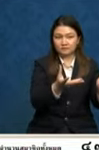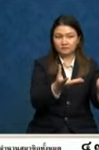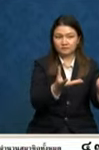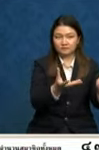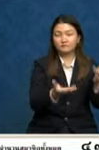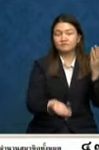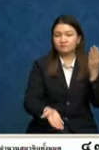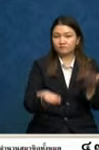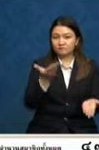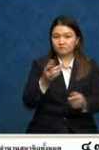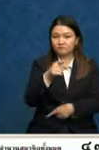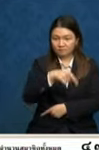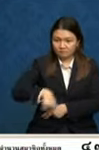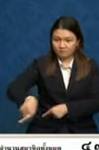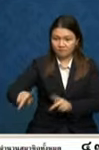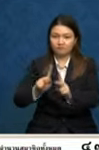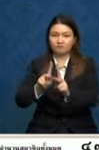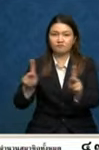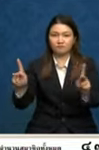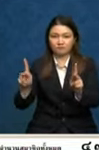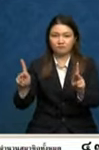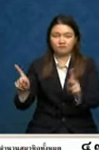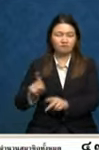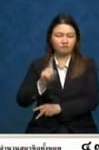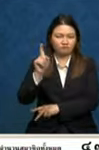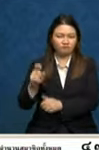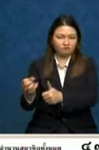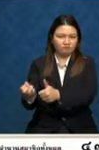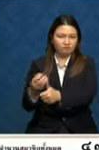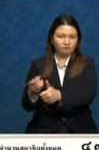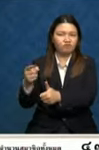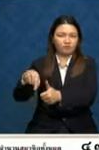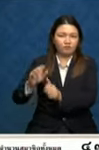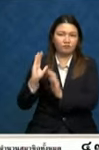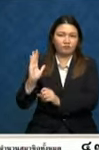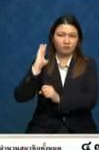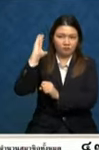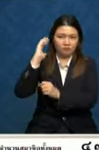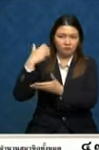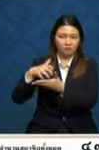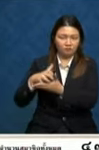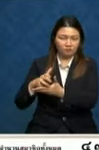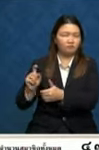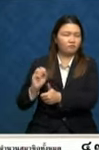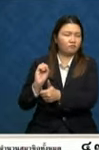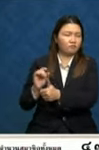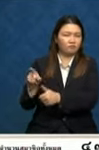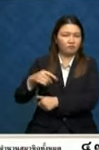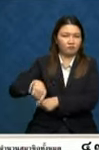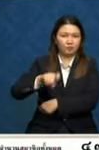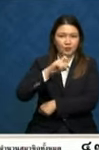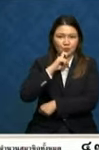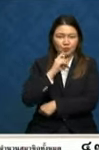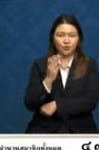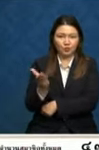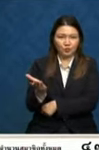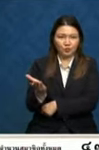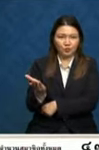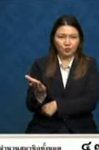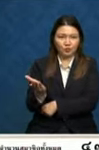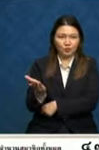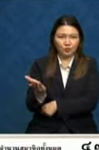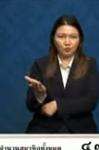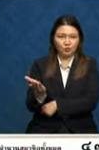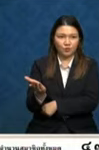หรือของกรรมการที่ขอสงวนความเห็นและผู้แปรยติที่ขอสงวนคำเห็นและ